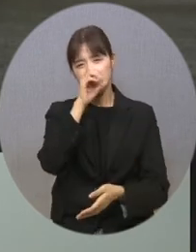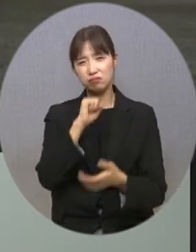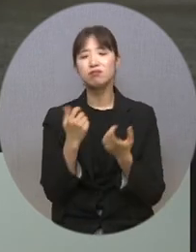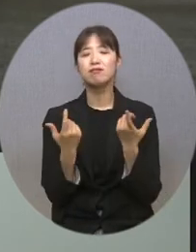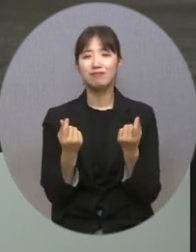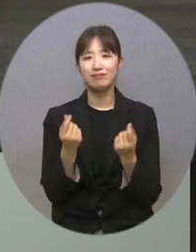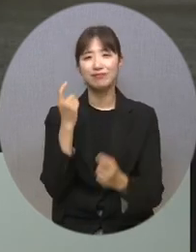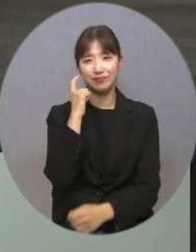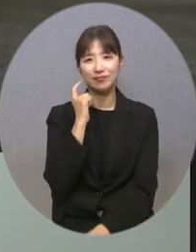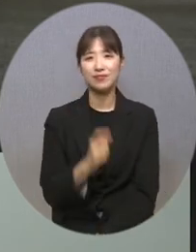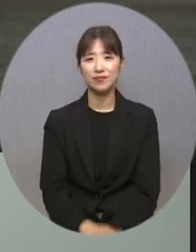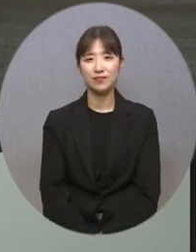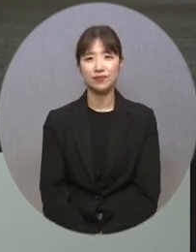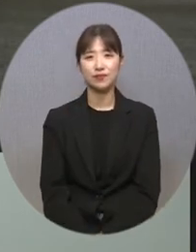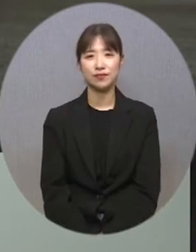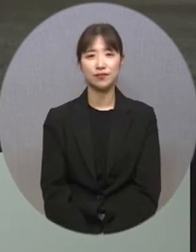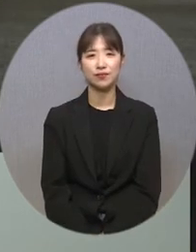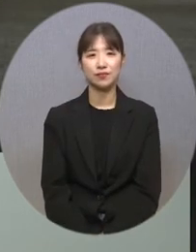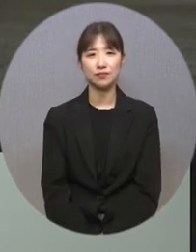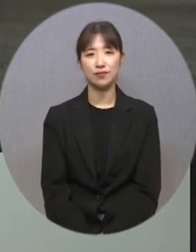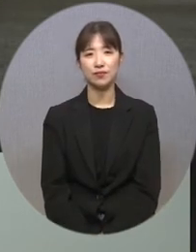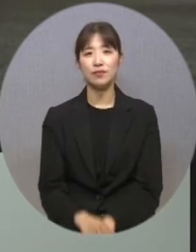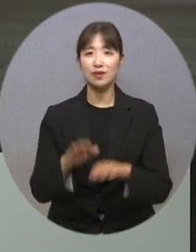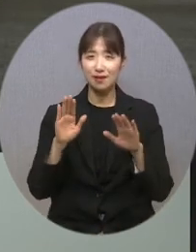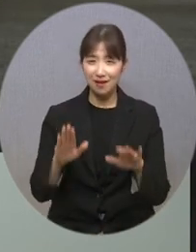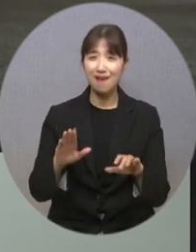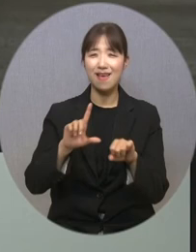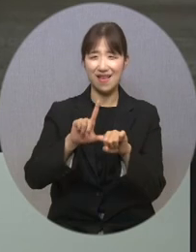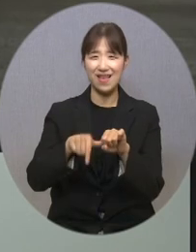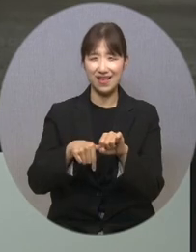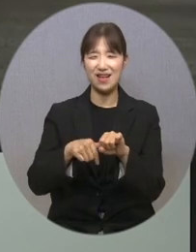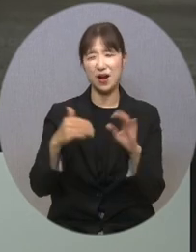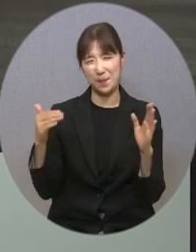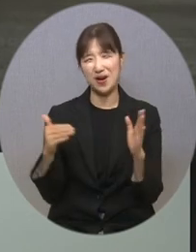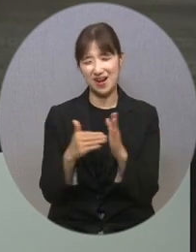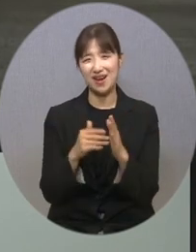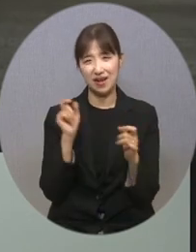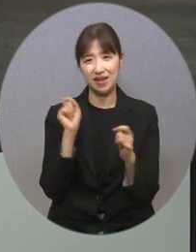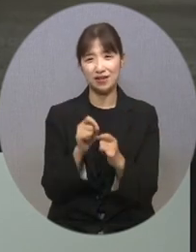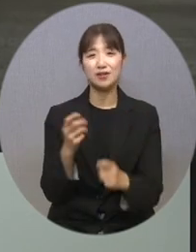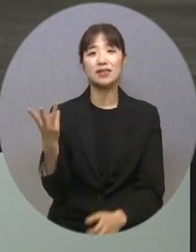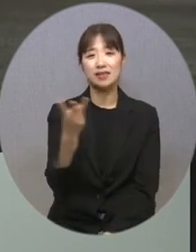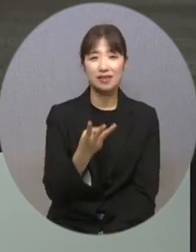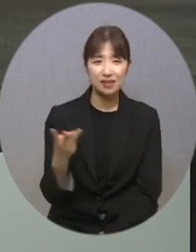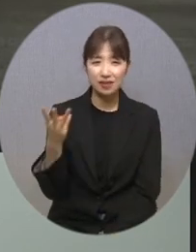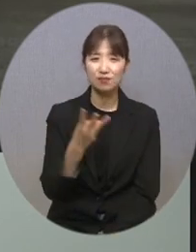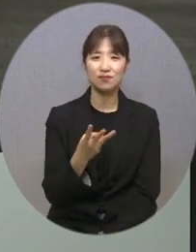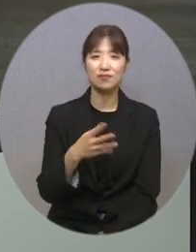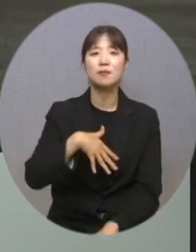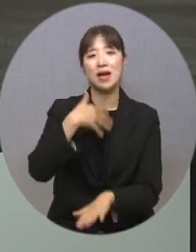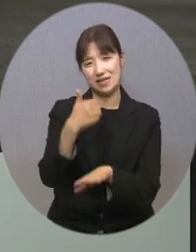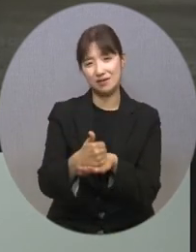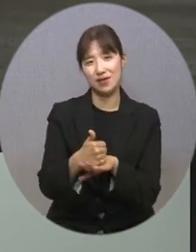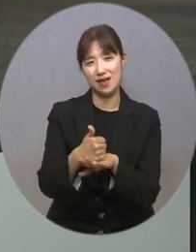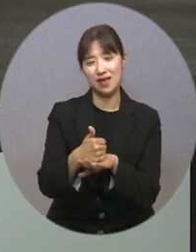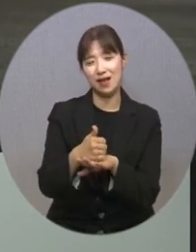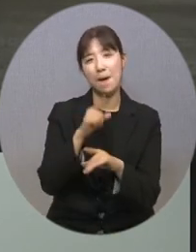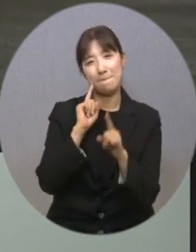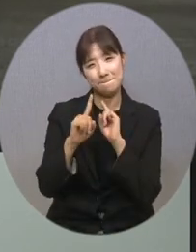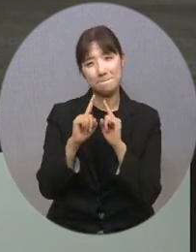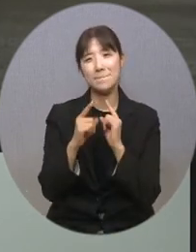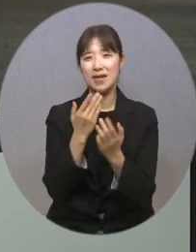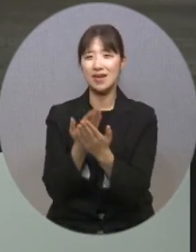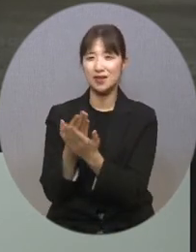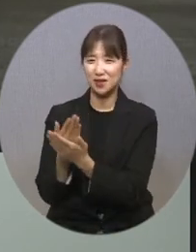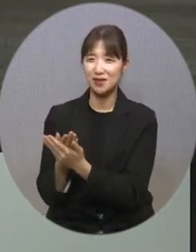그런 생활 하고요 어 일단 시간적으로 볼 때 우리 3분 마지막 이렇게 말씀을 좀